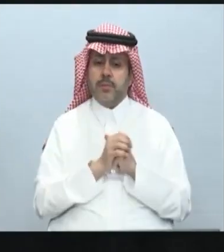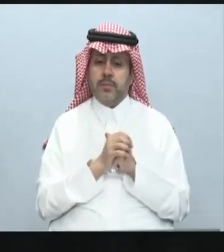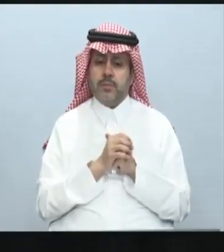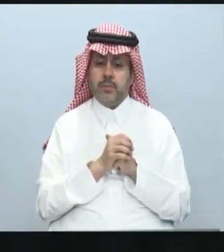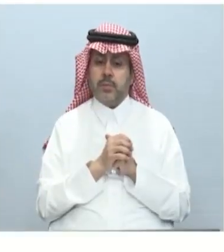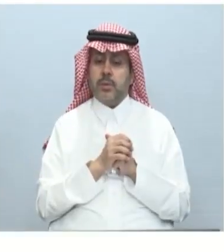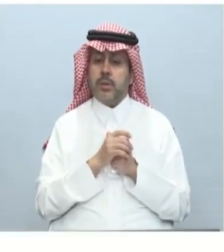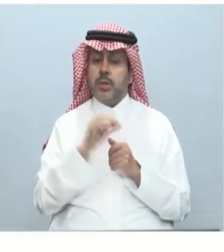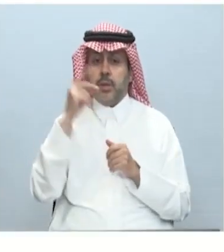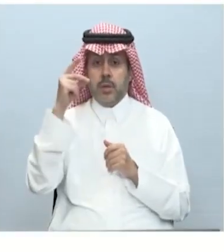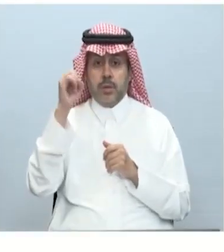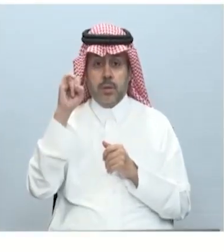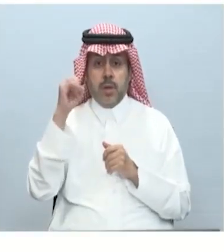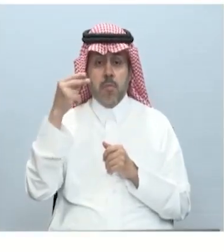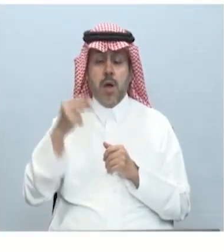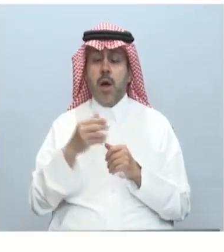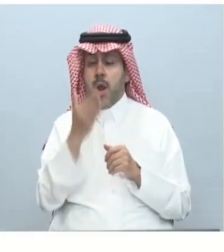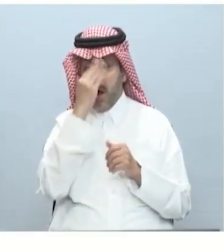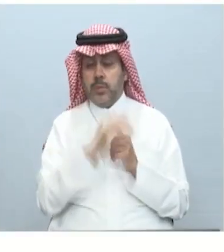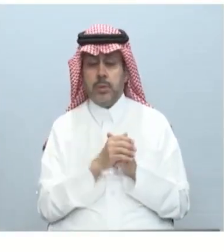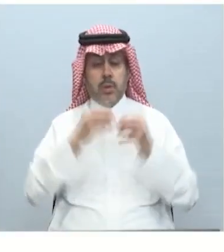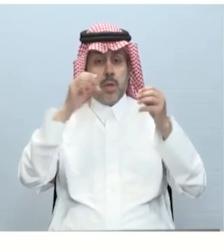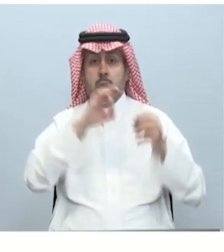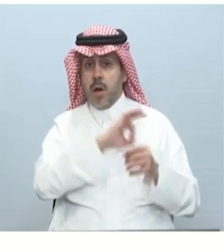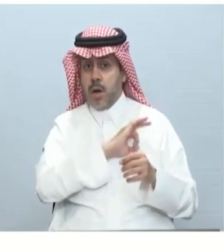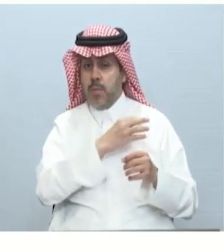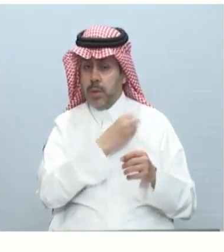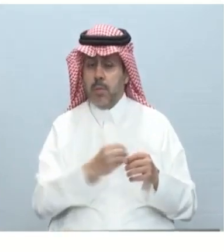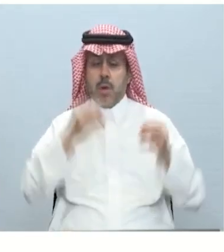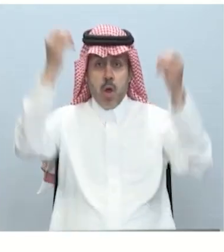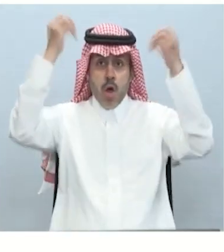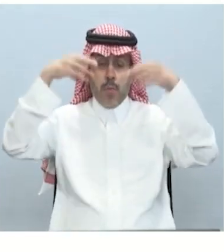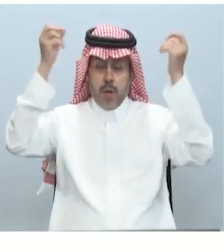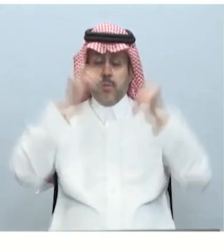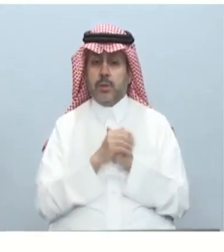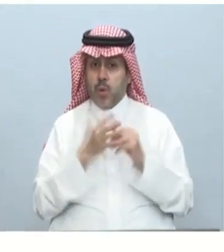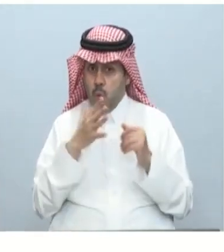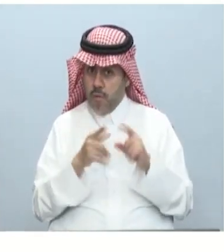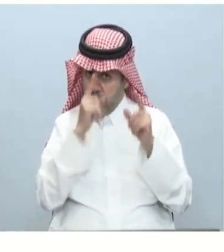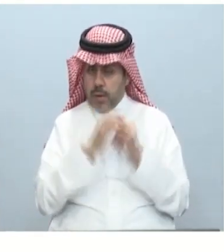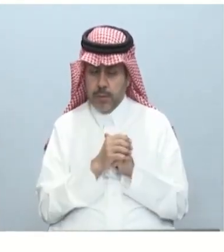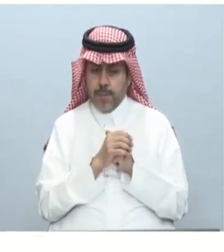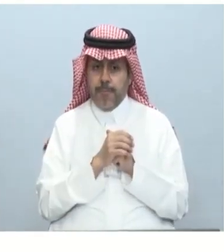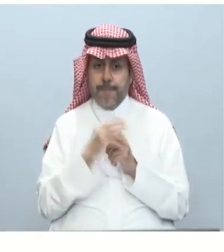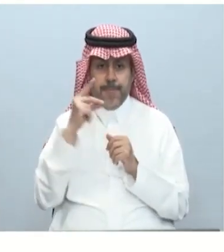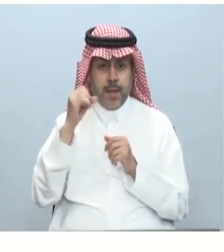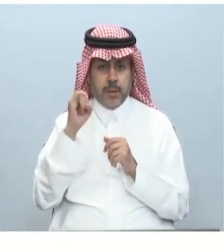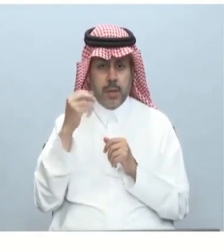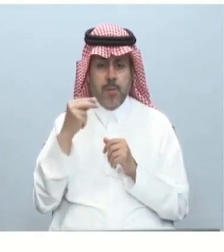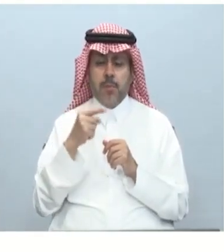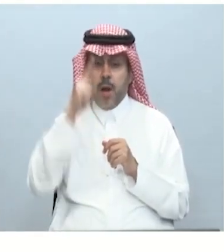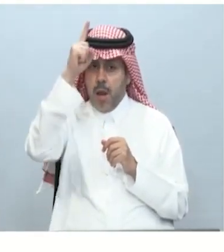طمع العبد بفضل الله ورحمته وكرمه ومغفرته مع انك تخاف من الله لابد ان تطمع